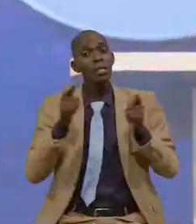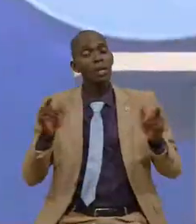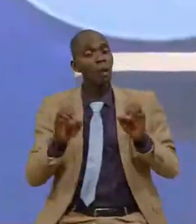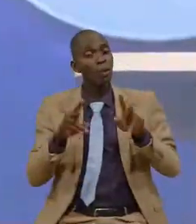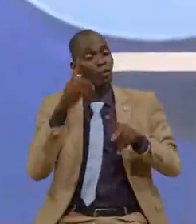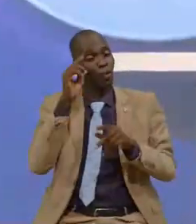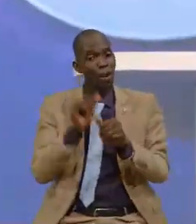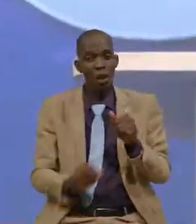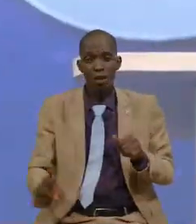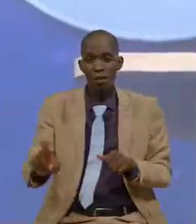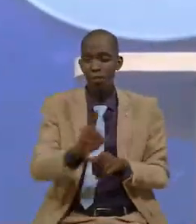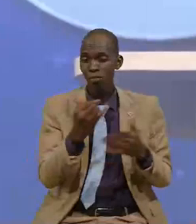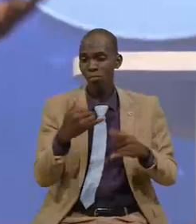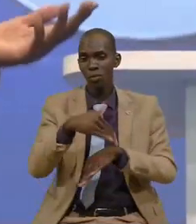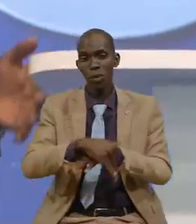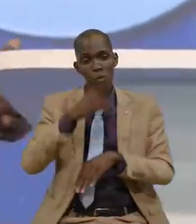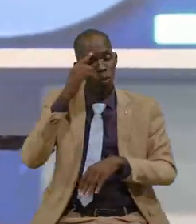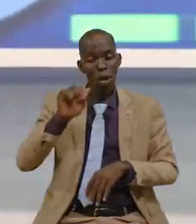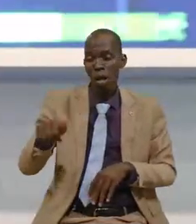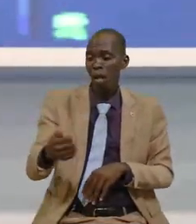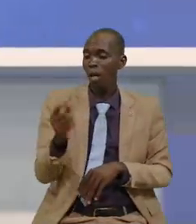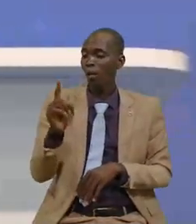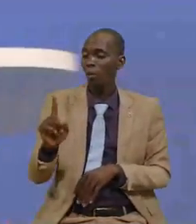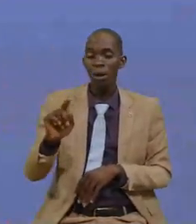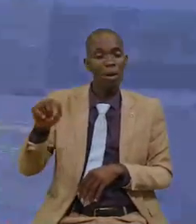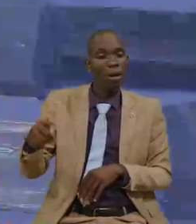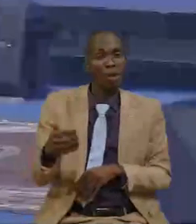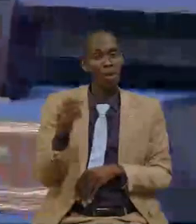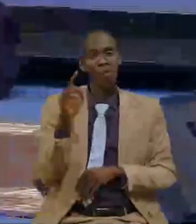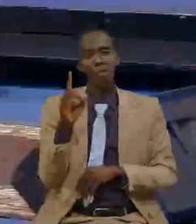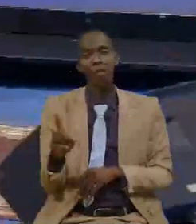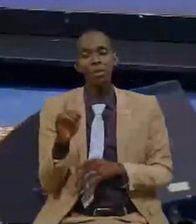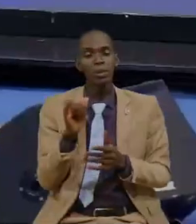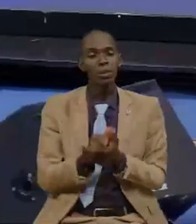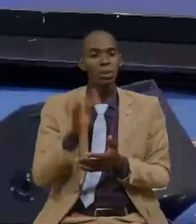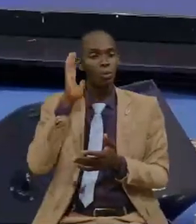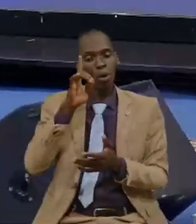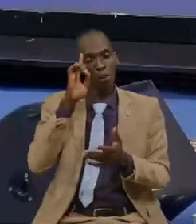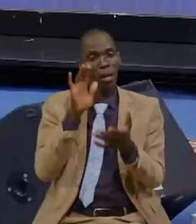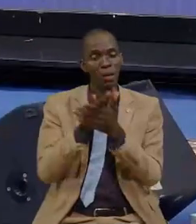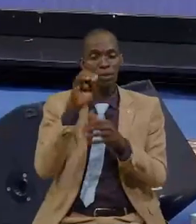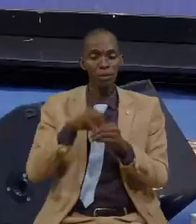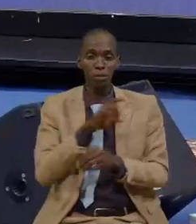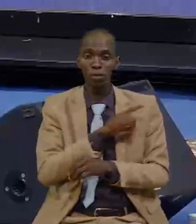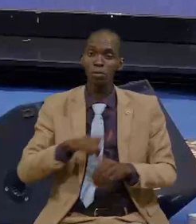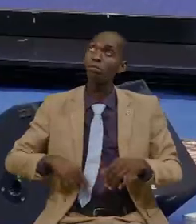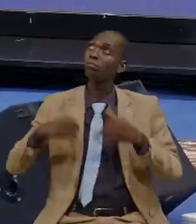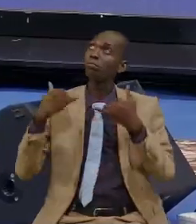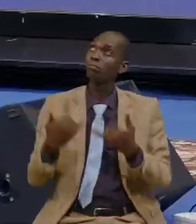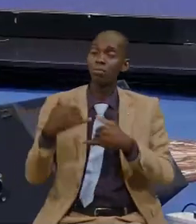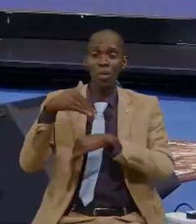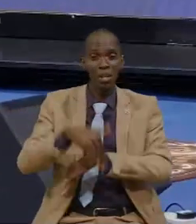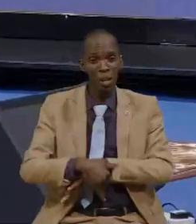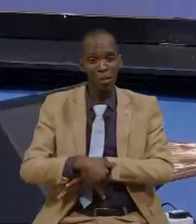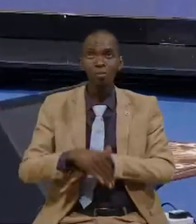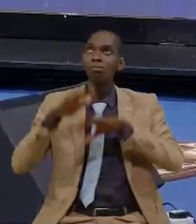négatives disparaissent. Un grand privilège pour tout le monde ce soir, parce que c'est quiconque, tous ceux qui vont croire au